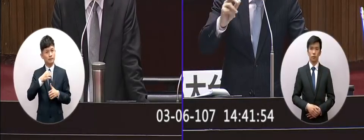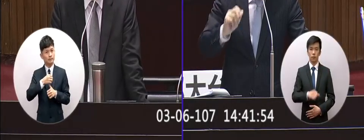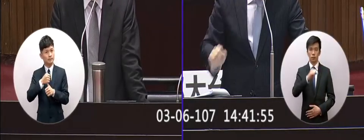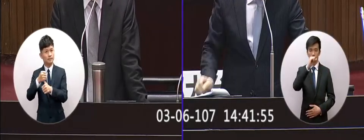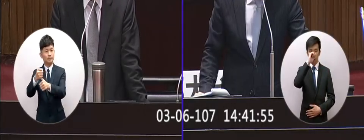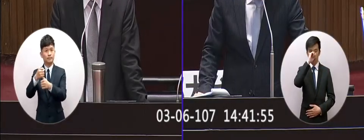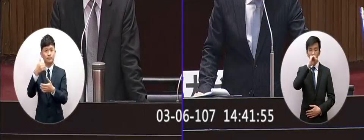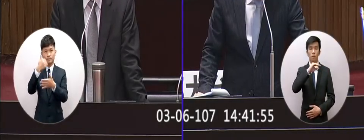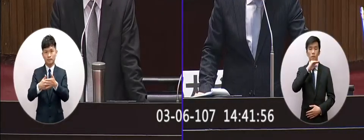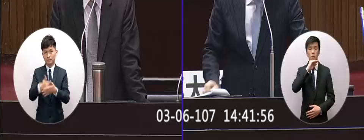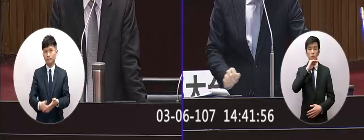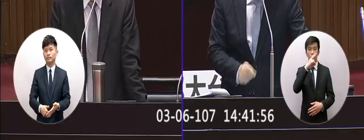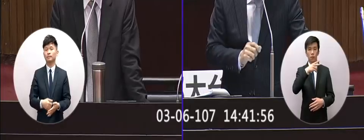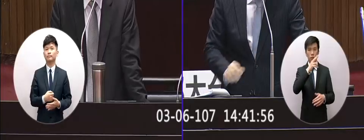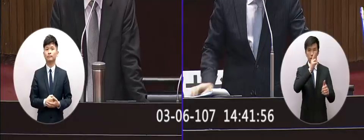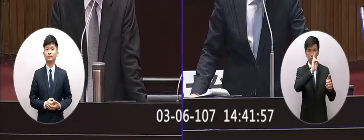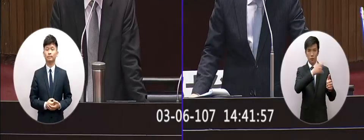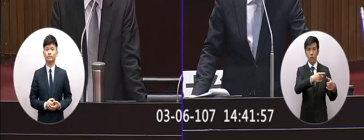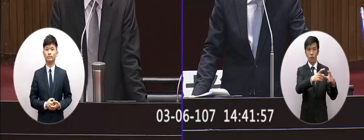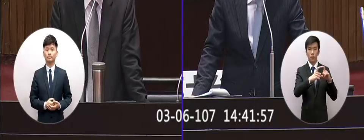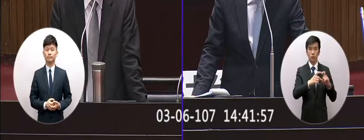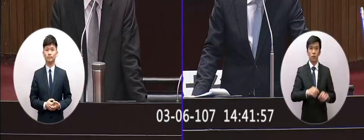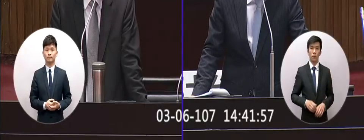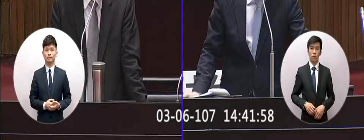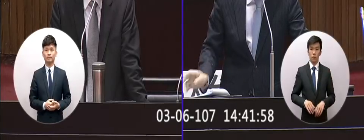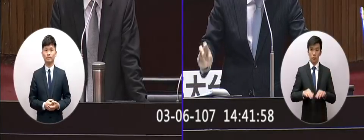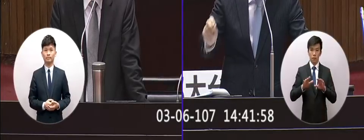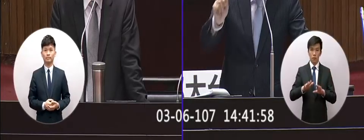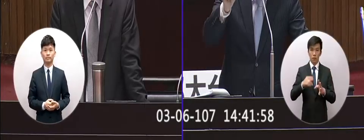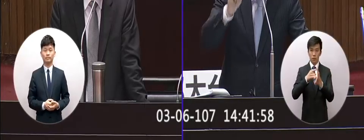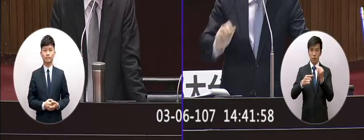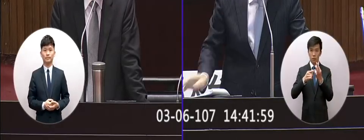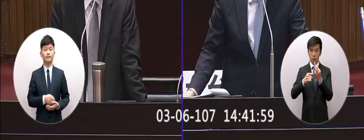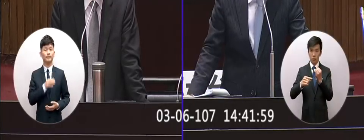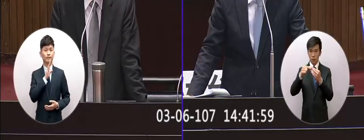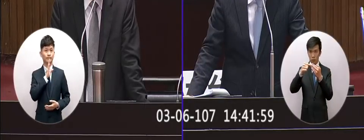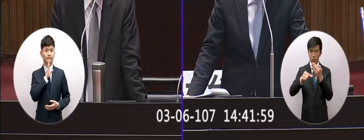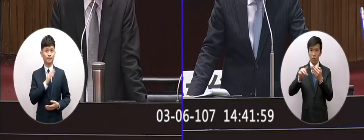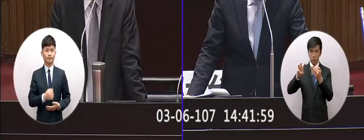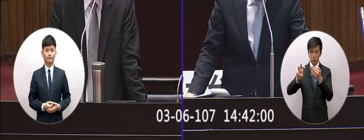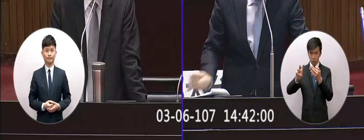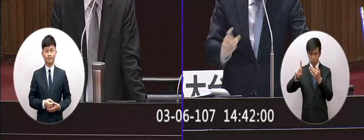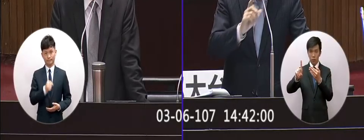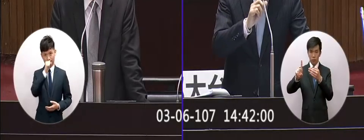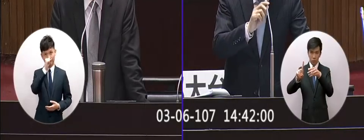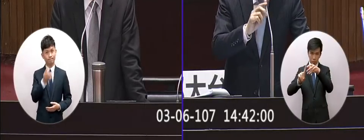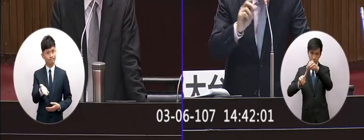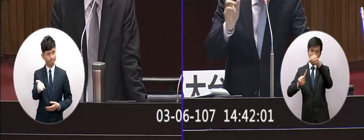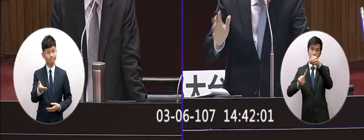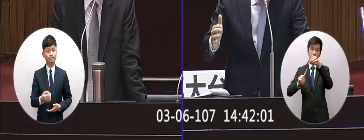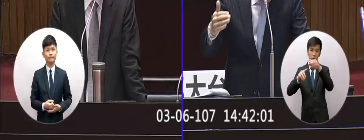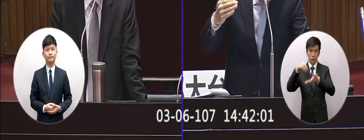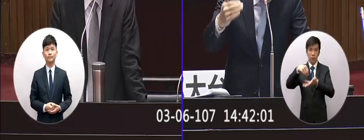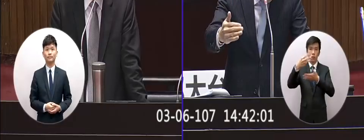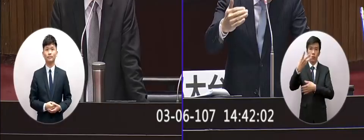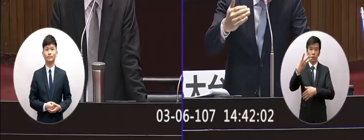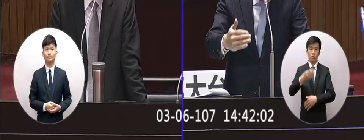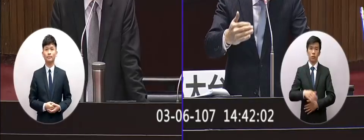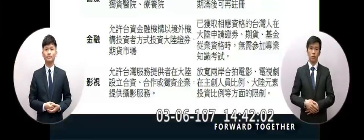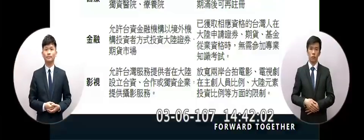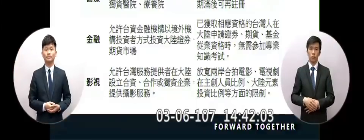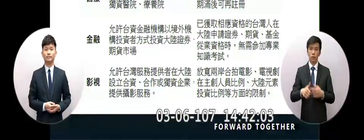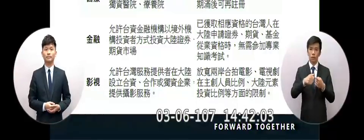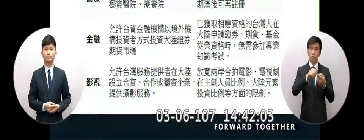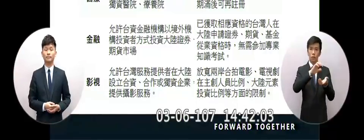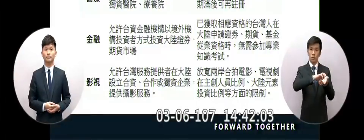长，待会我可以再请你回答。可是我先请你看一下这31项，我只举3项。 好，请。 这3项，医疗、